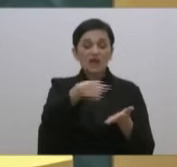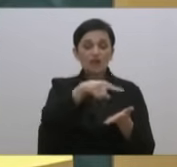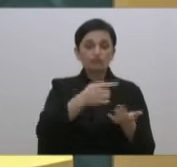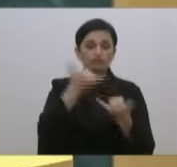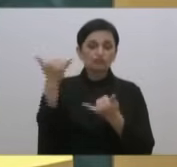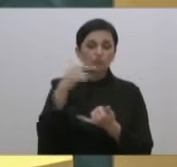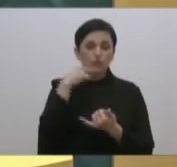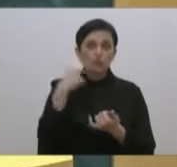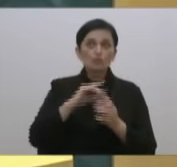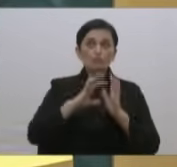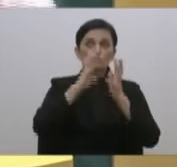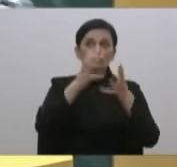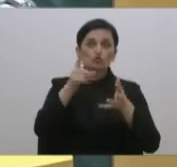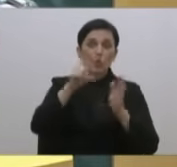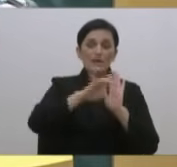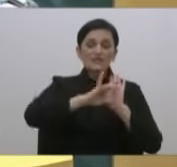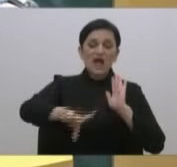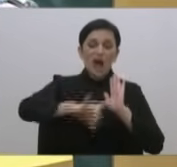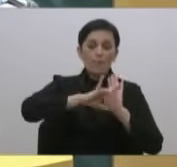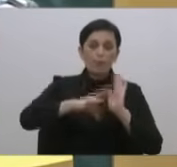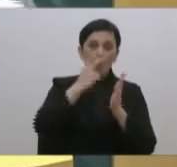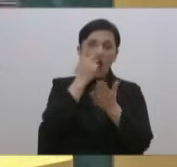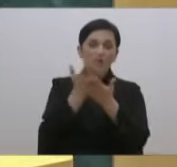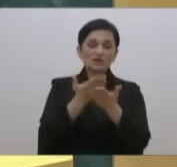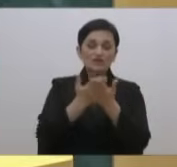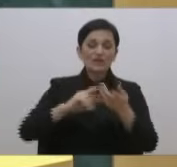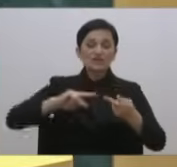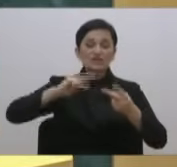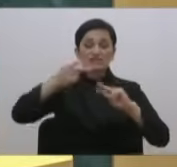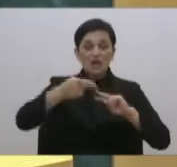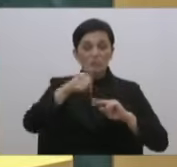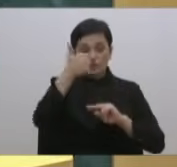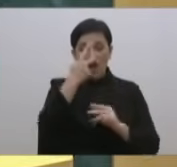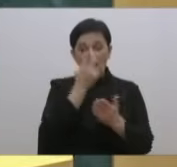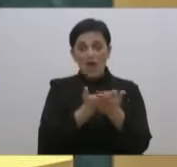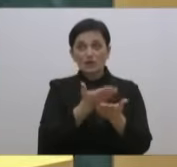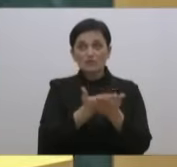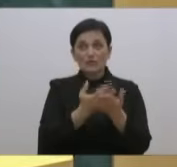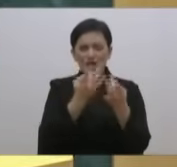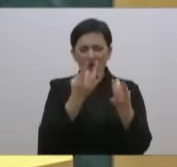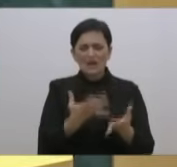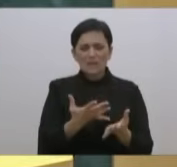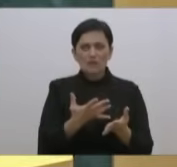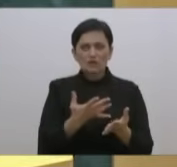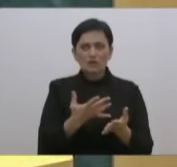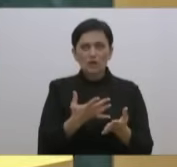და მთელ მსოფლიოს აქედან დაბომბვები რომ აჩვენეთ, იმის ნაცვლად რომ ჯერ გეჩვენებინათ